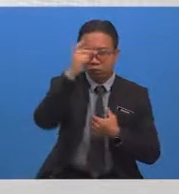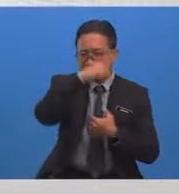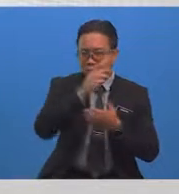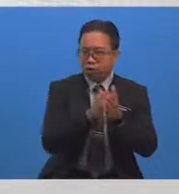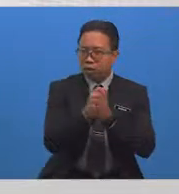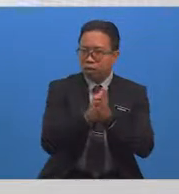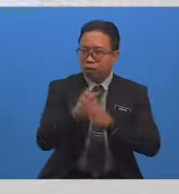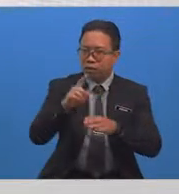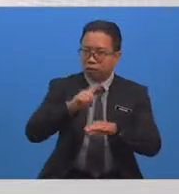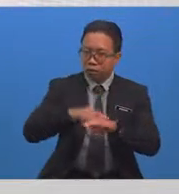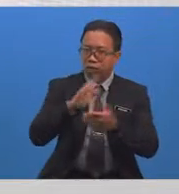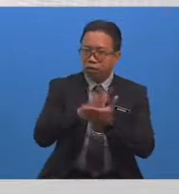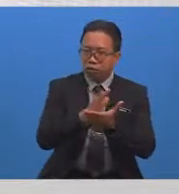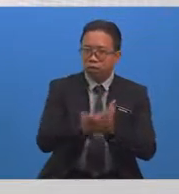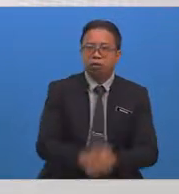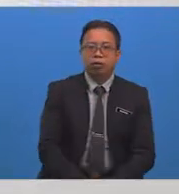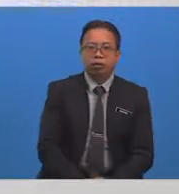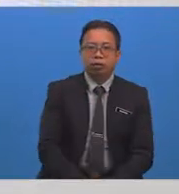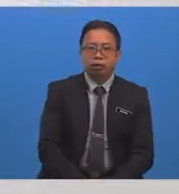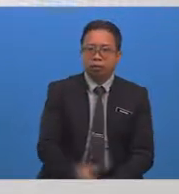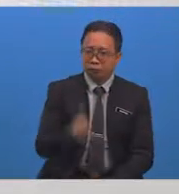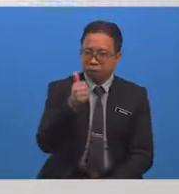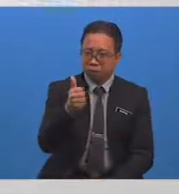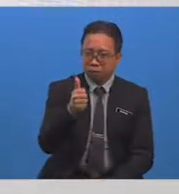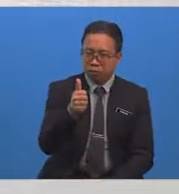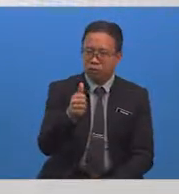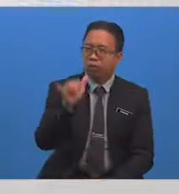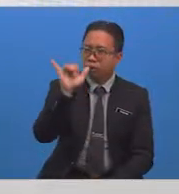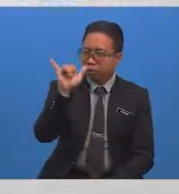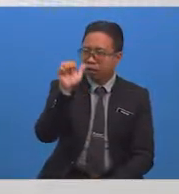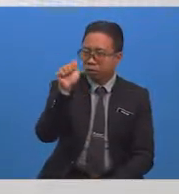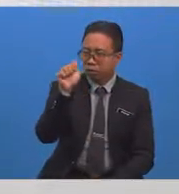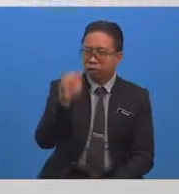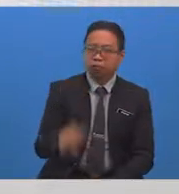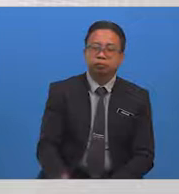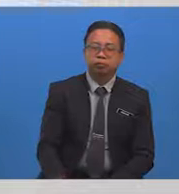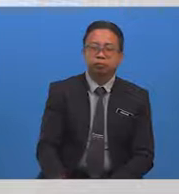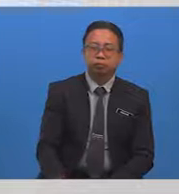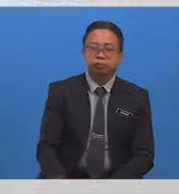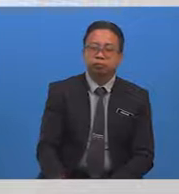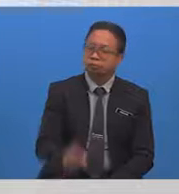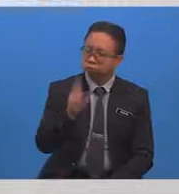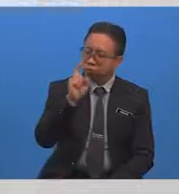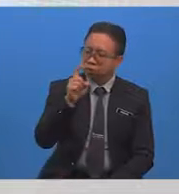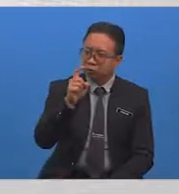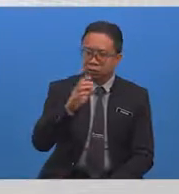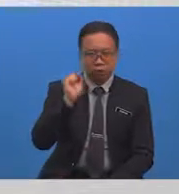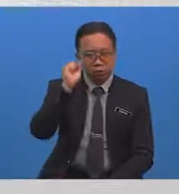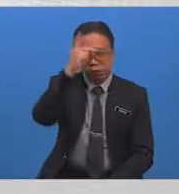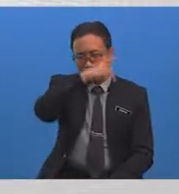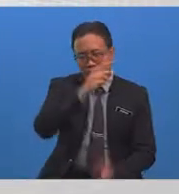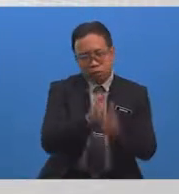di sekolah bagus murid jawabannya ya Hai Anda pedulla bersikap rajin di